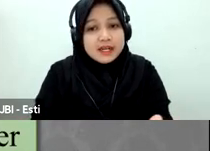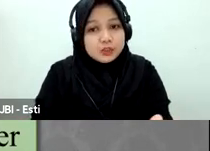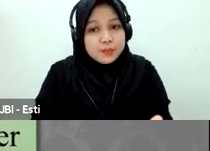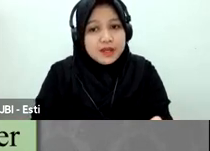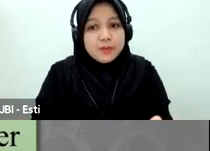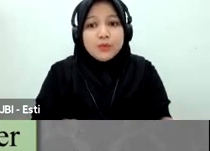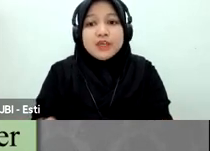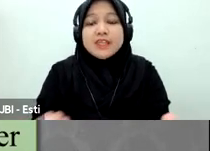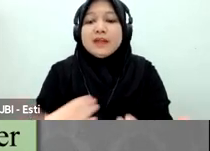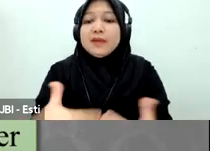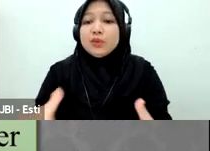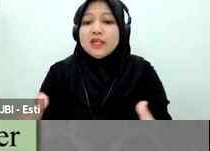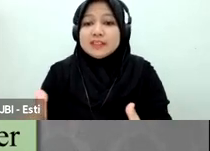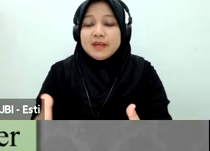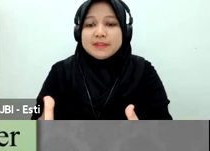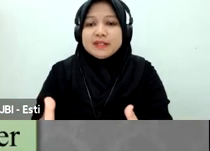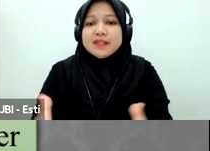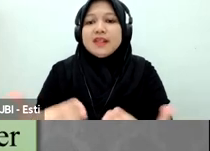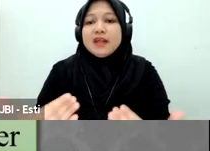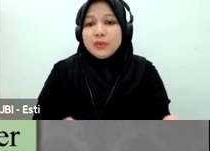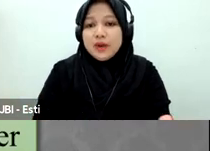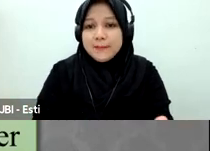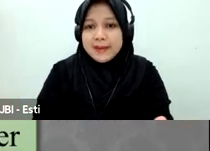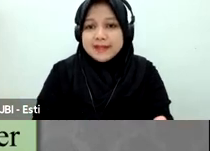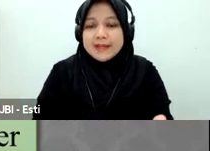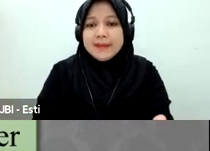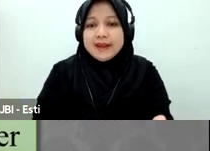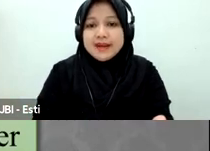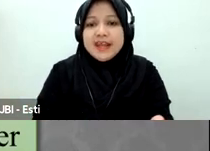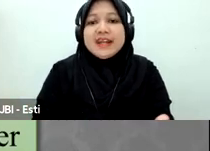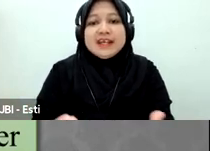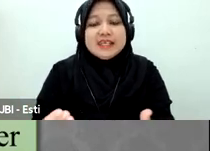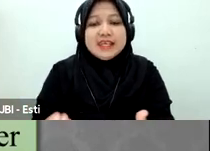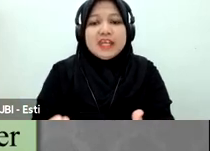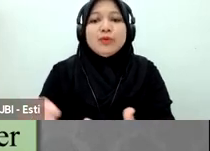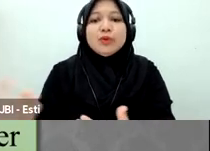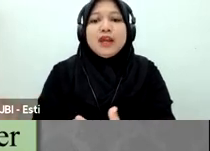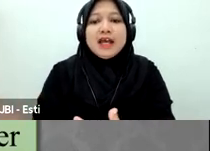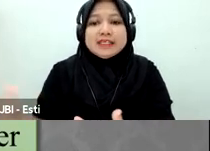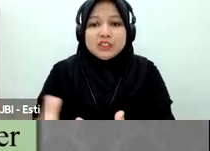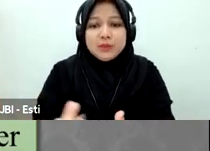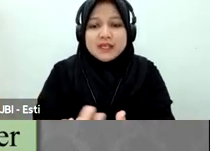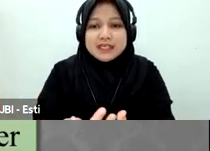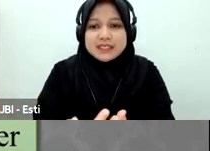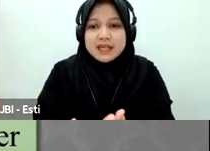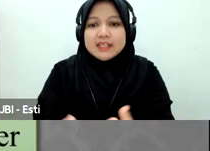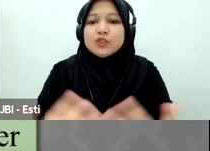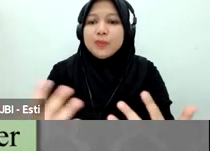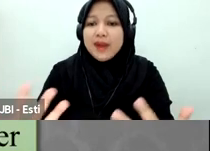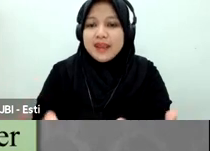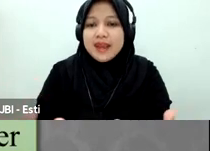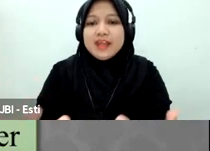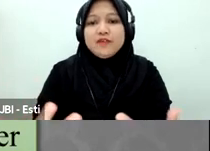denger yang menjadi narasumber mungkin teman-teman tuyul sebagai peserta tidak tahu apa yang disampaikan nah sehingga dibutuhkan access your bahasa